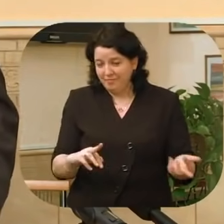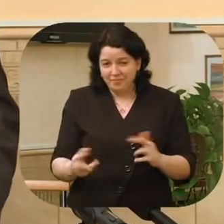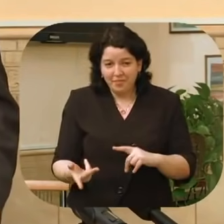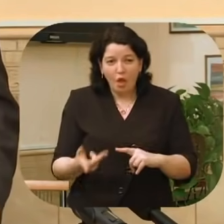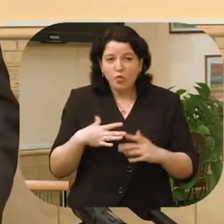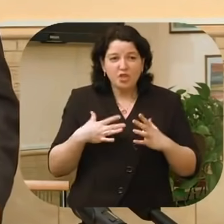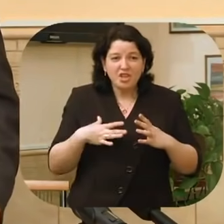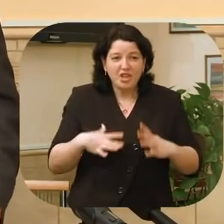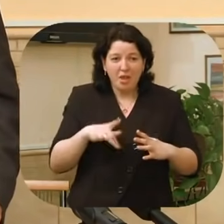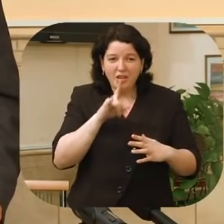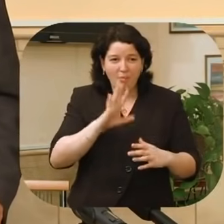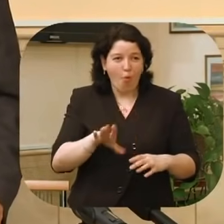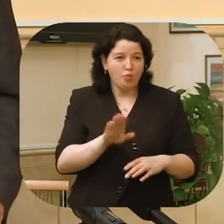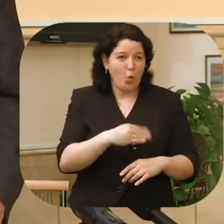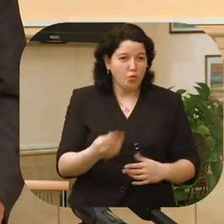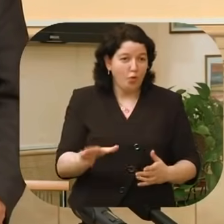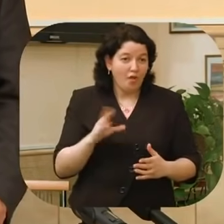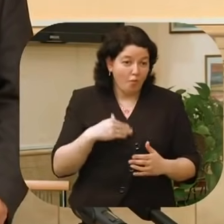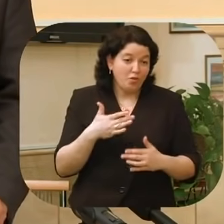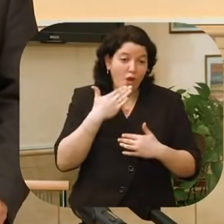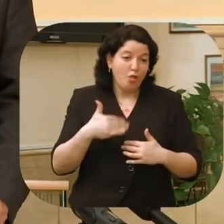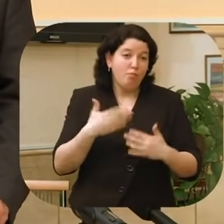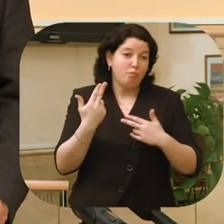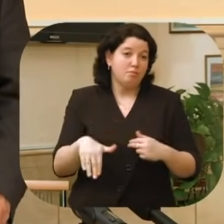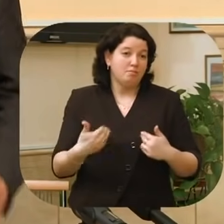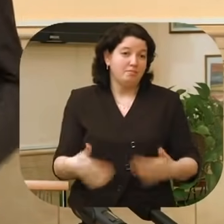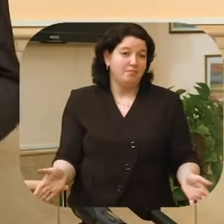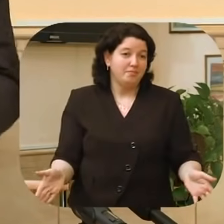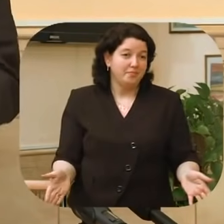уже терпеть не могут. Вот вам и вся любовь.